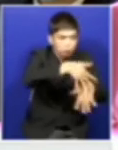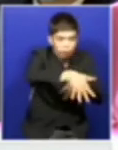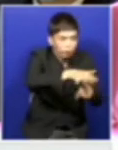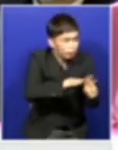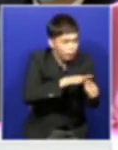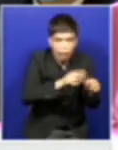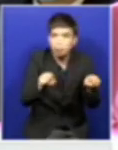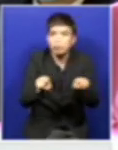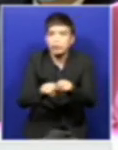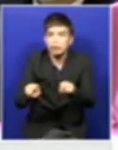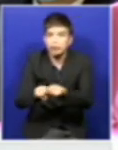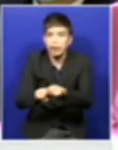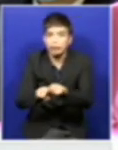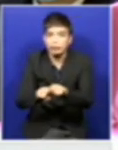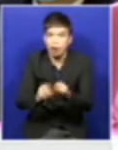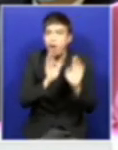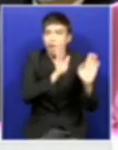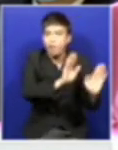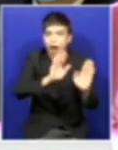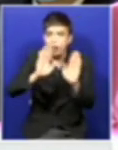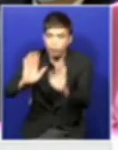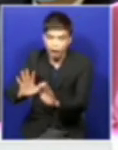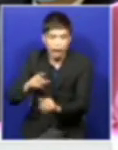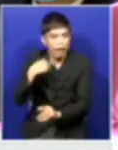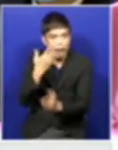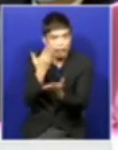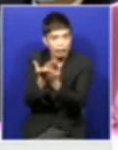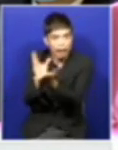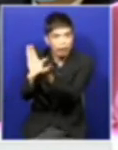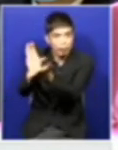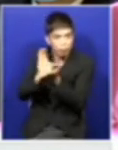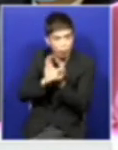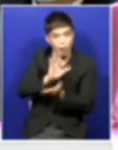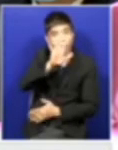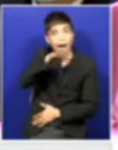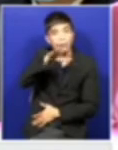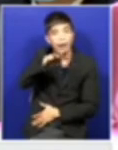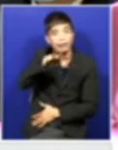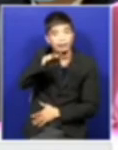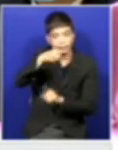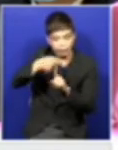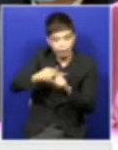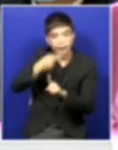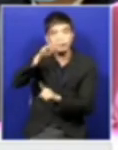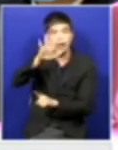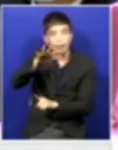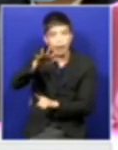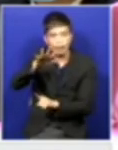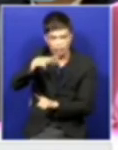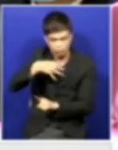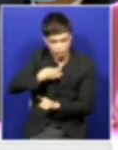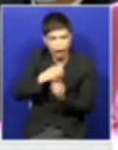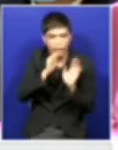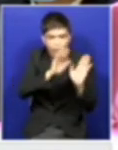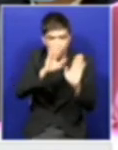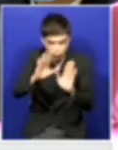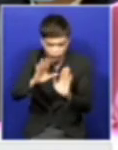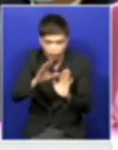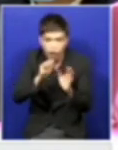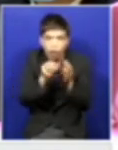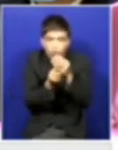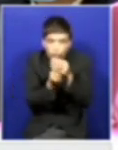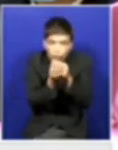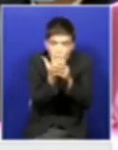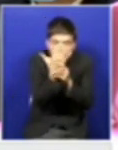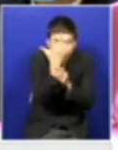ครที่ได้รับเงินคนละ 5,000 บาทช่วยปลูกต้นไม้ครับไม้มีค่าไว้ในไร่นาคนละ10ต้นได้ไหมครับ